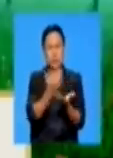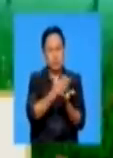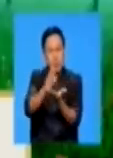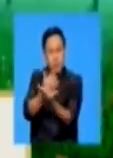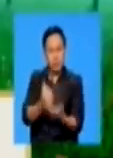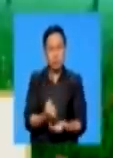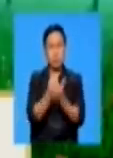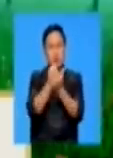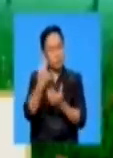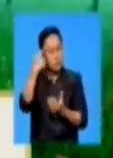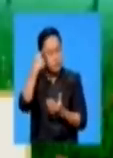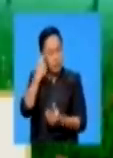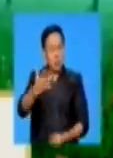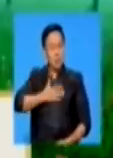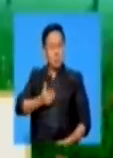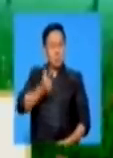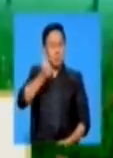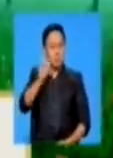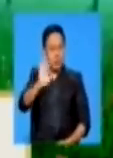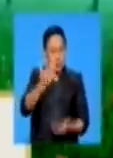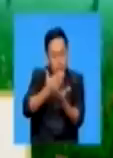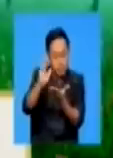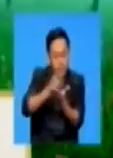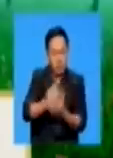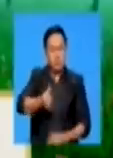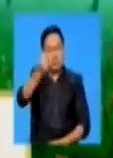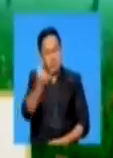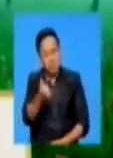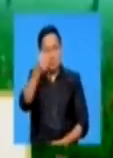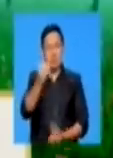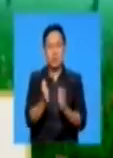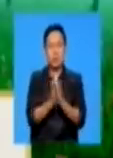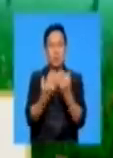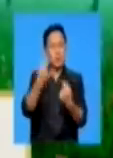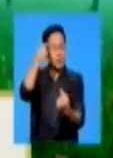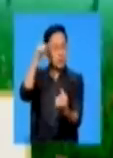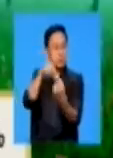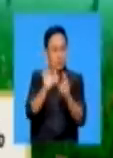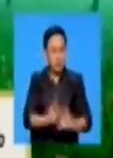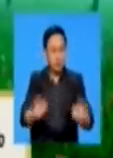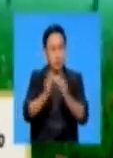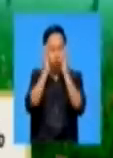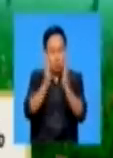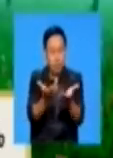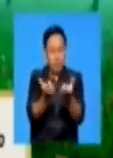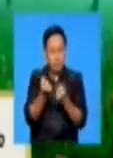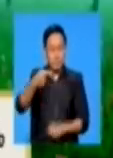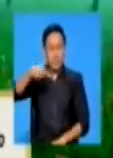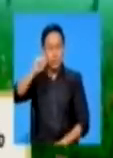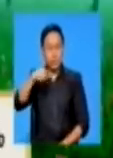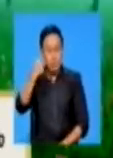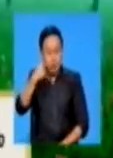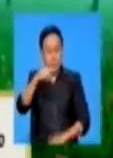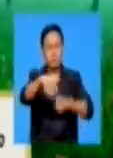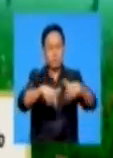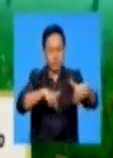ไรมันจะได้อะไรมันจะเสียรัฐบาลผมมีนโยบายว่าคนที่ได้ประโยชน์ต้องเป็นประชาชนนะครับรัฐบาลก็ต้องทำหน้าที่ให้ดีที่สุด